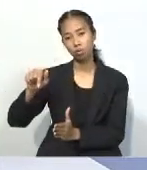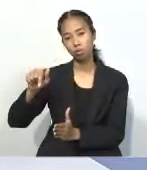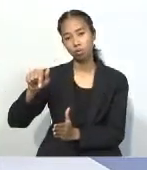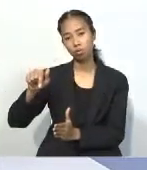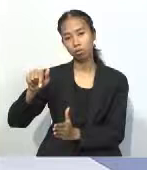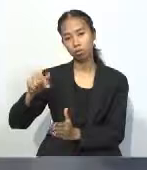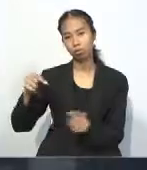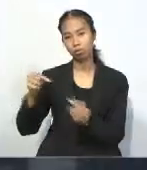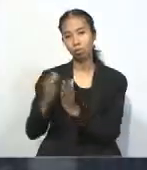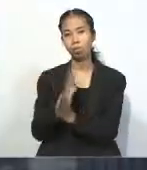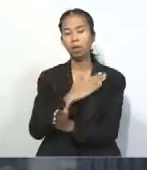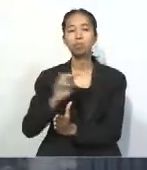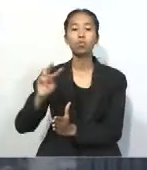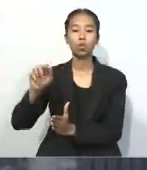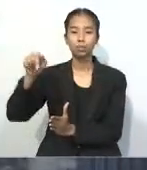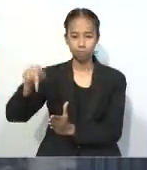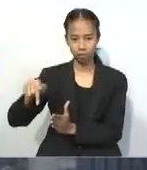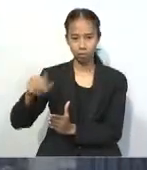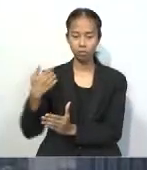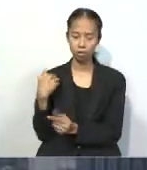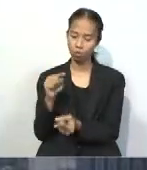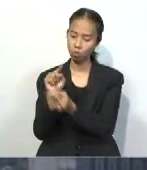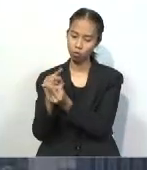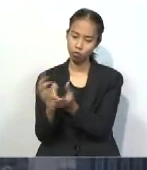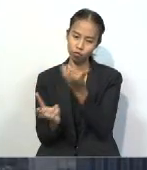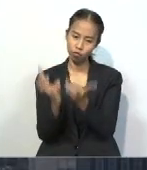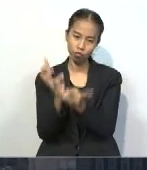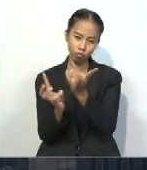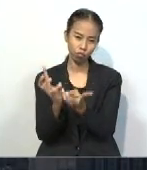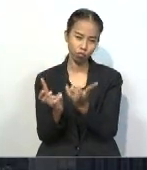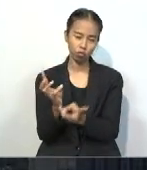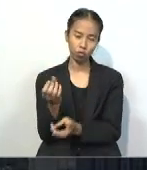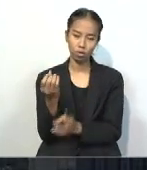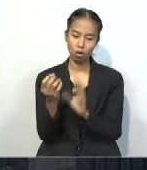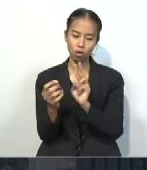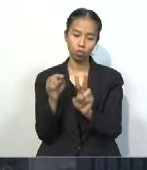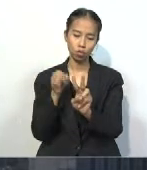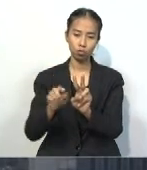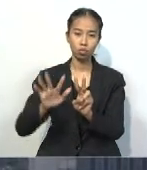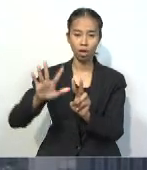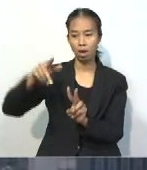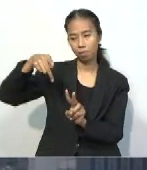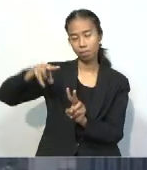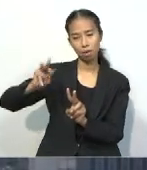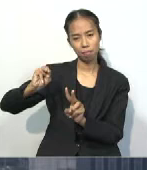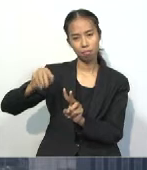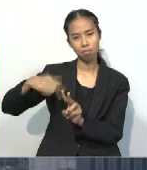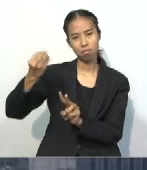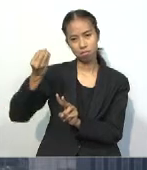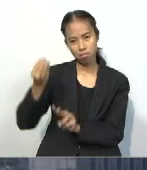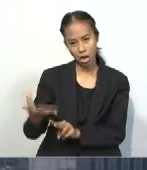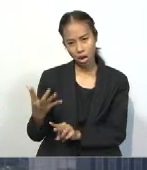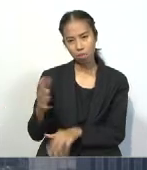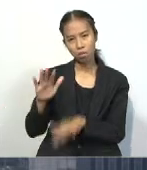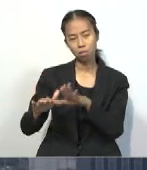ริมถนนคู่ขนานพระราม2ที่เขาพบปริมาณฝุ่นละอองขนาดเกิน 2.5 ไมครอนมีค่าอยู่